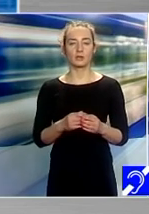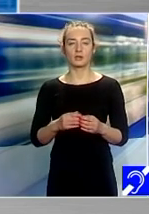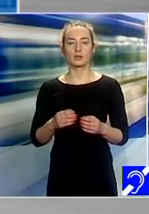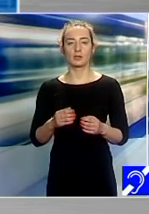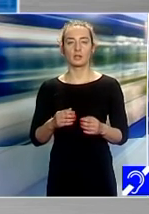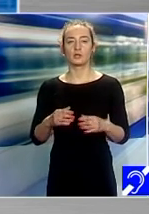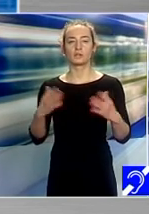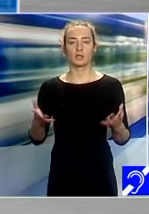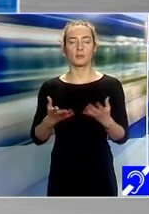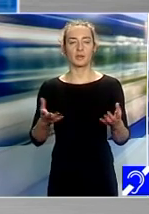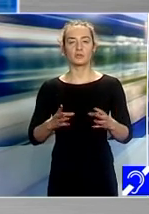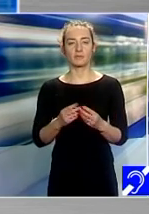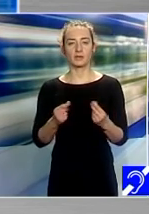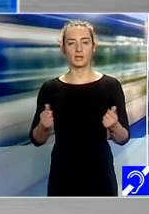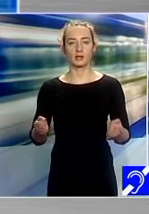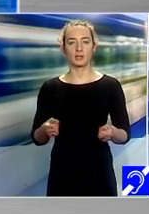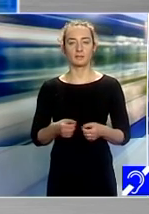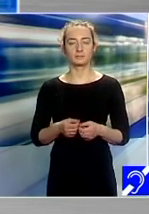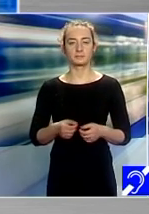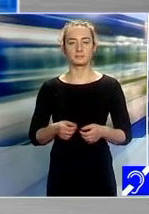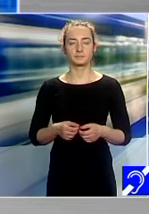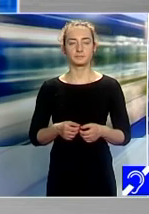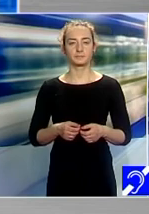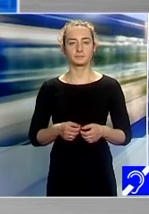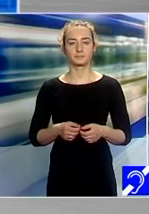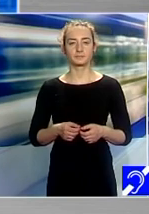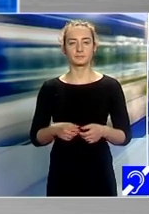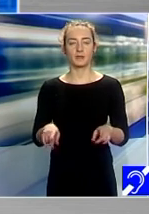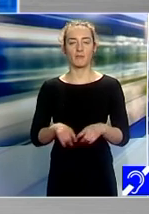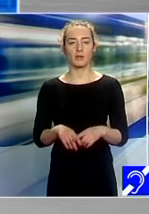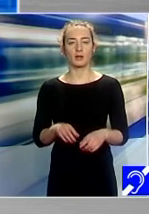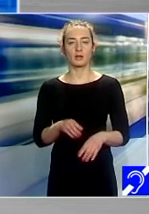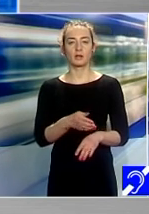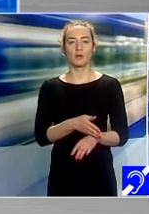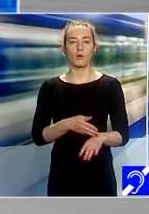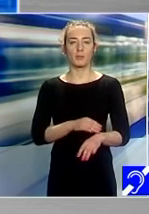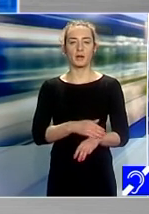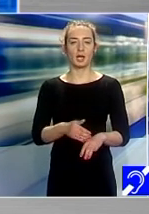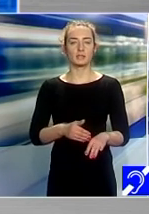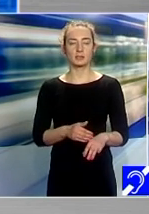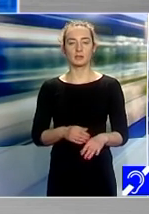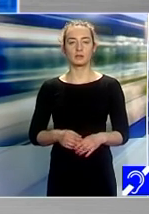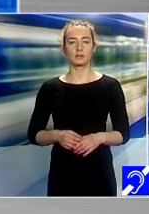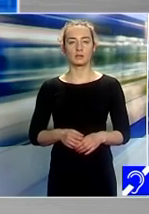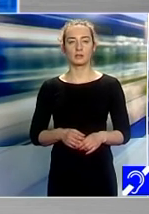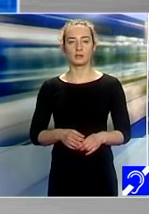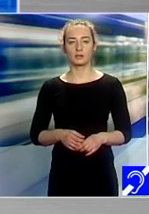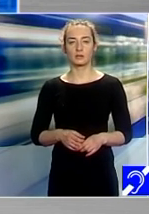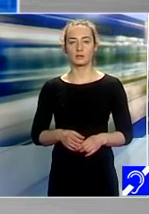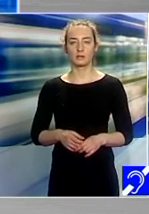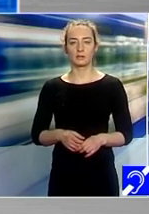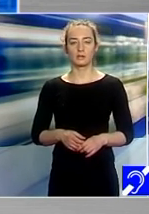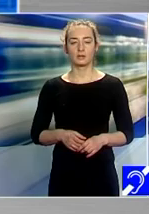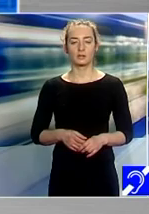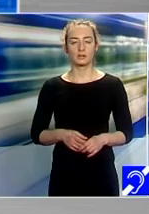la vindecare. Poate fi folosită într-o mulțime, de exemplu, în lambouri, chirurgia lambourilor pe care o facem noi, de exemplu, pentru